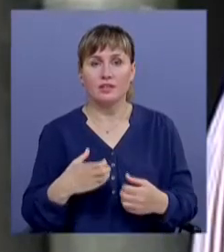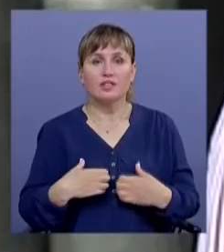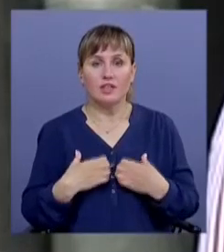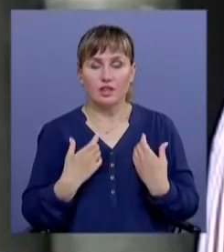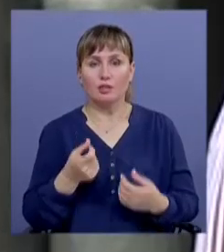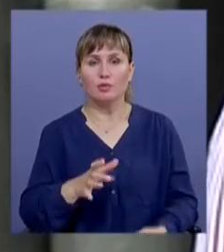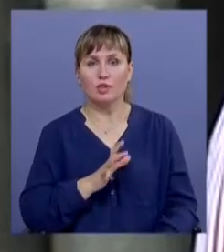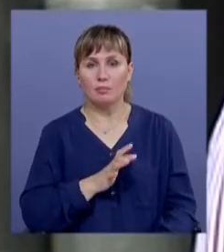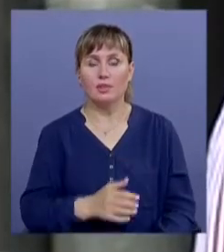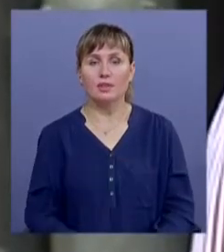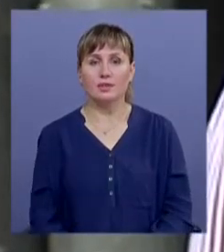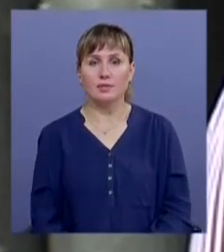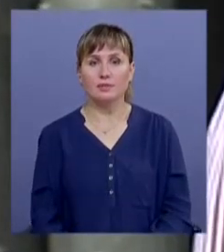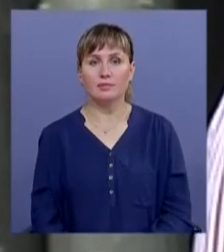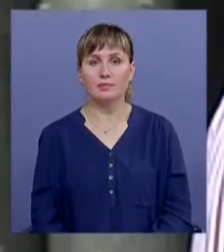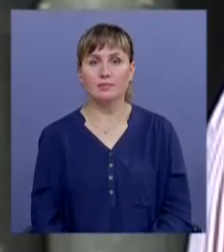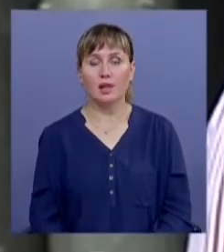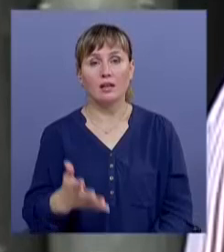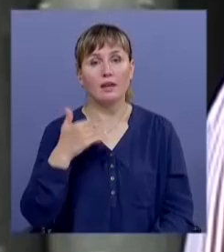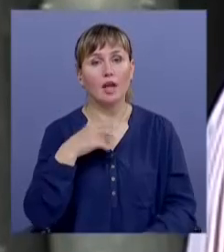страшновато немножко, конечно, когда я потерял работу.